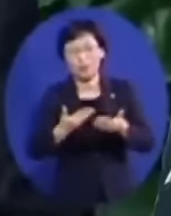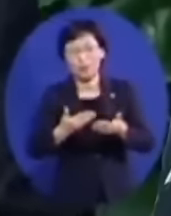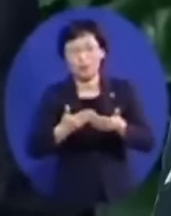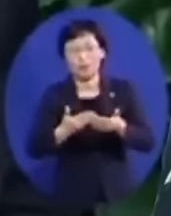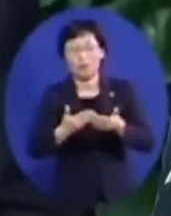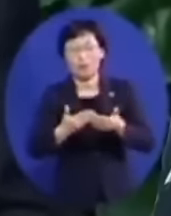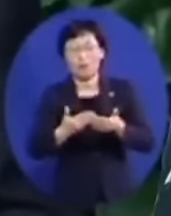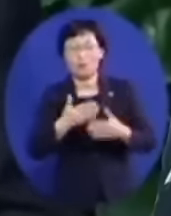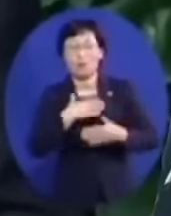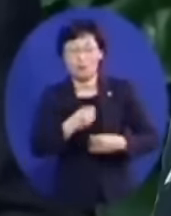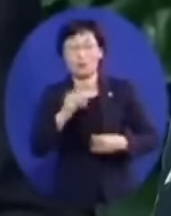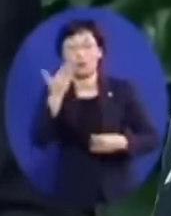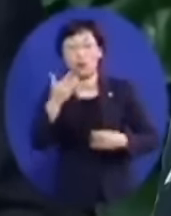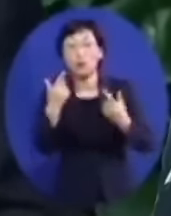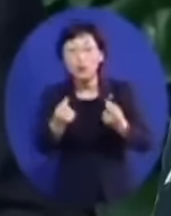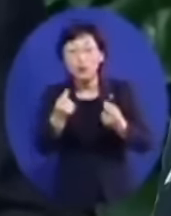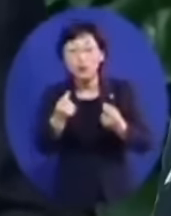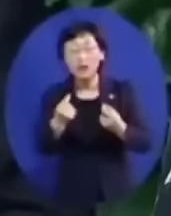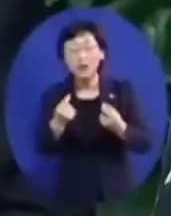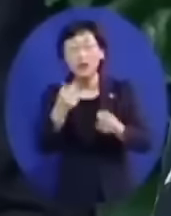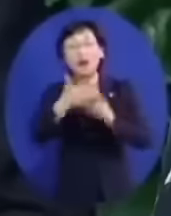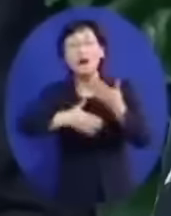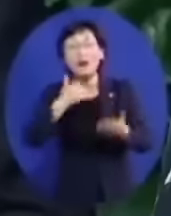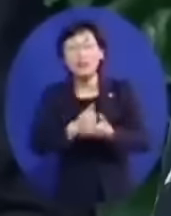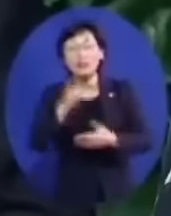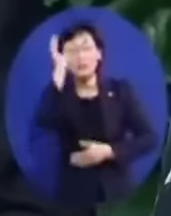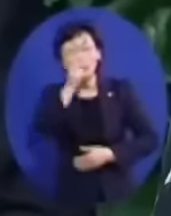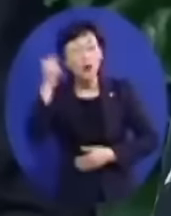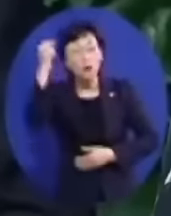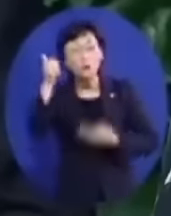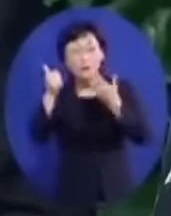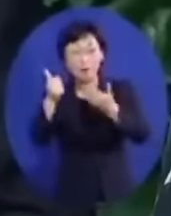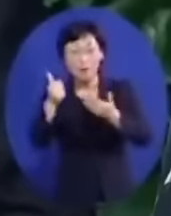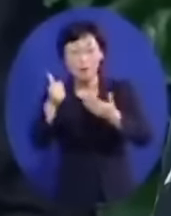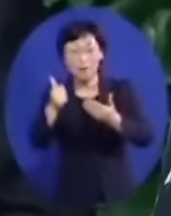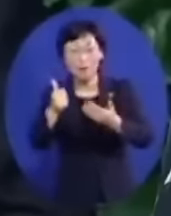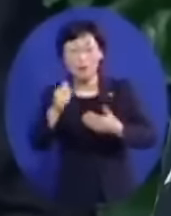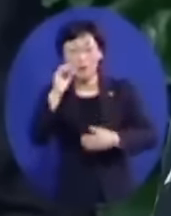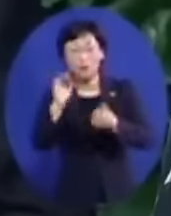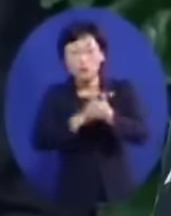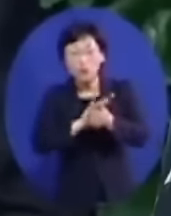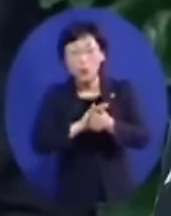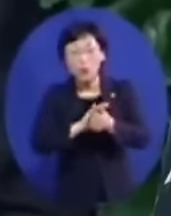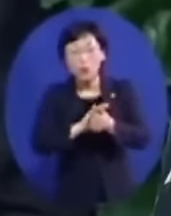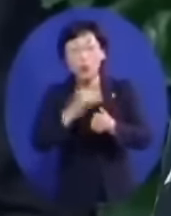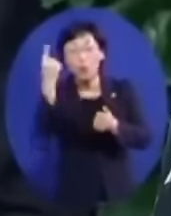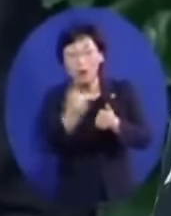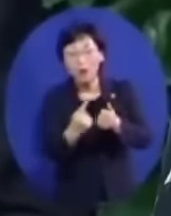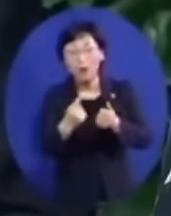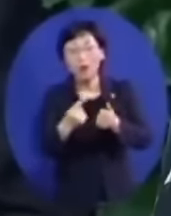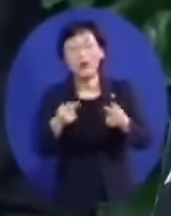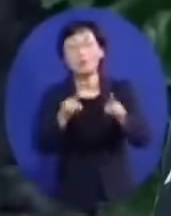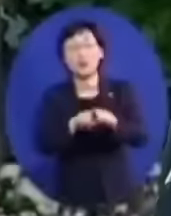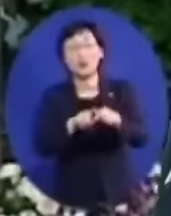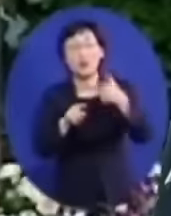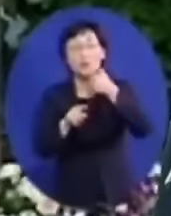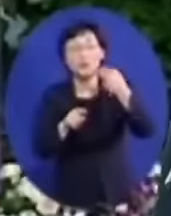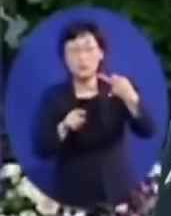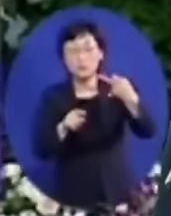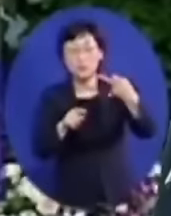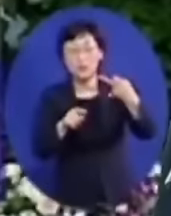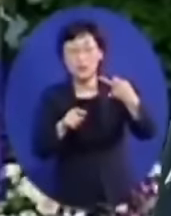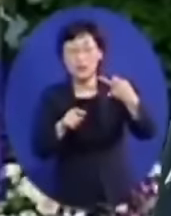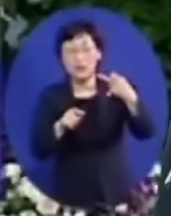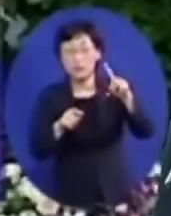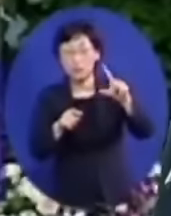것입니다. 그처럼 하나님의 성령께서는 위로의 영으로서 우리와 같이 계신 것입니다. 로마서 15장 13절에